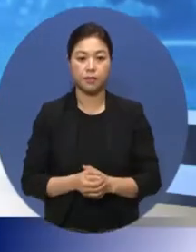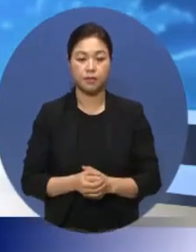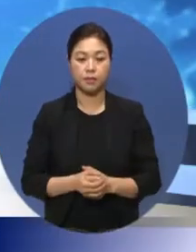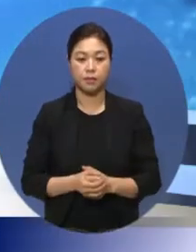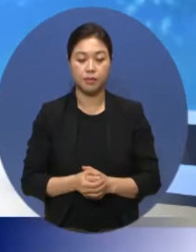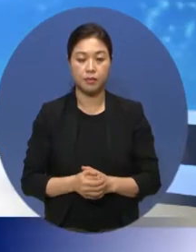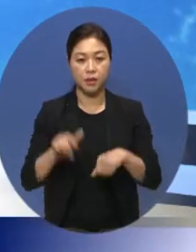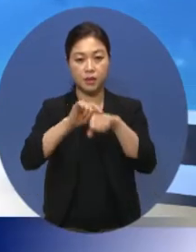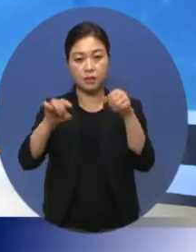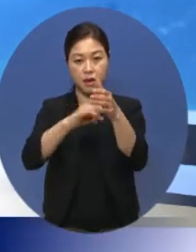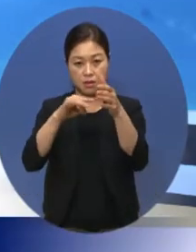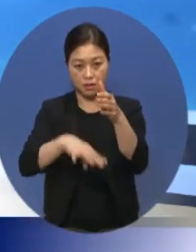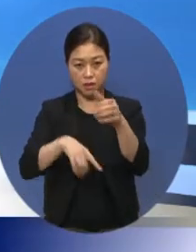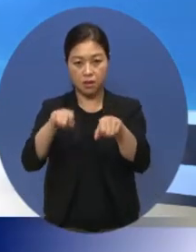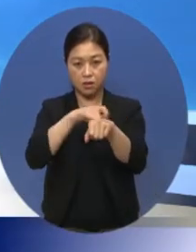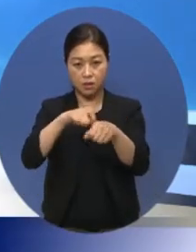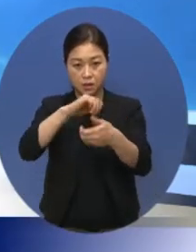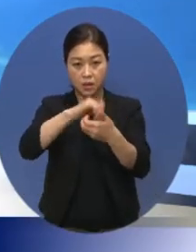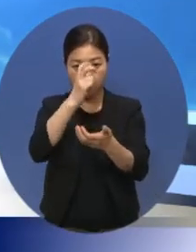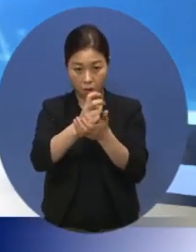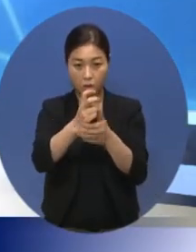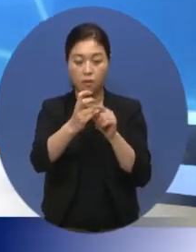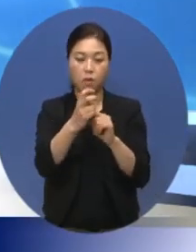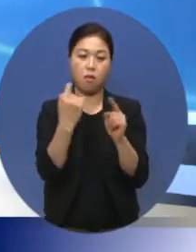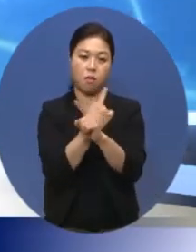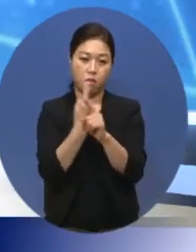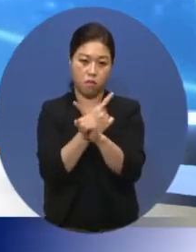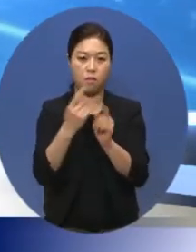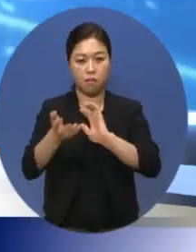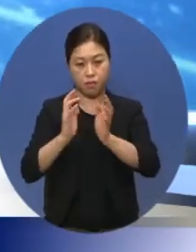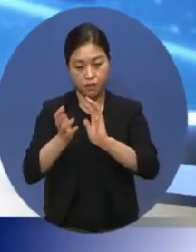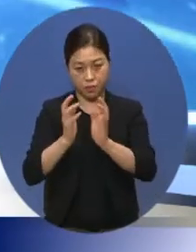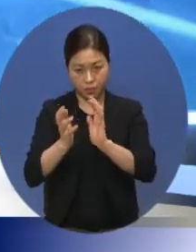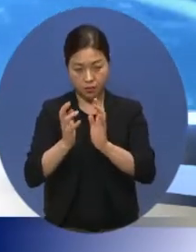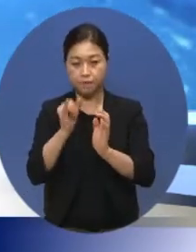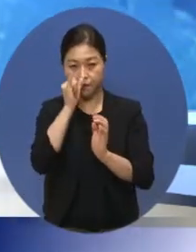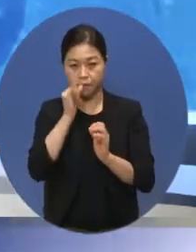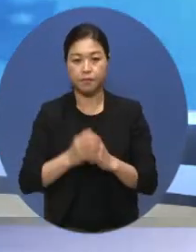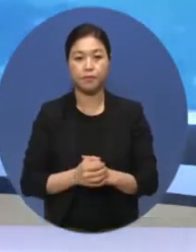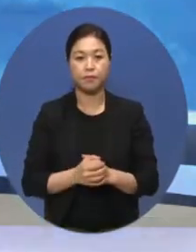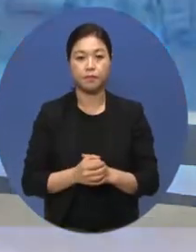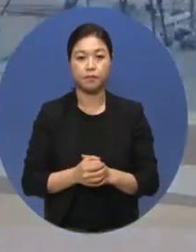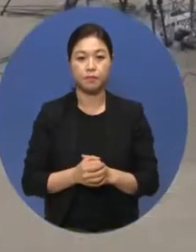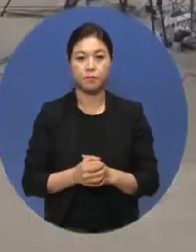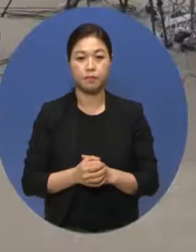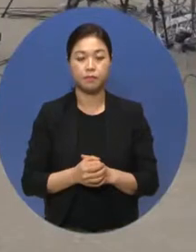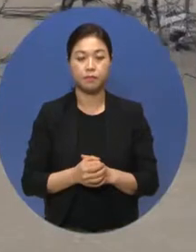지방세 특례 제한법에 대한 합리적인 개정을 논의하는 자리가 마련됐습니다.